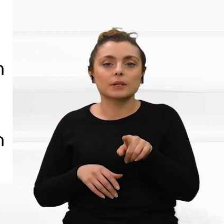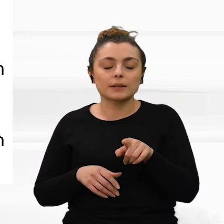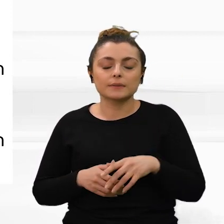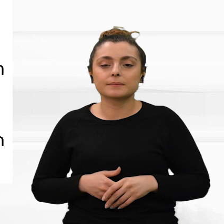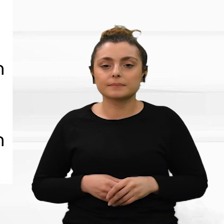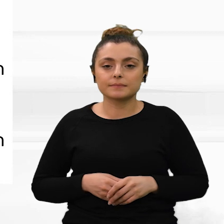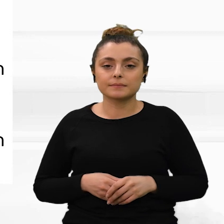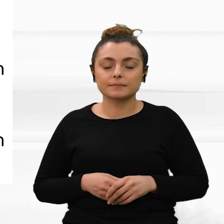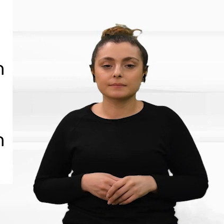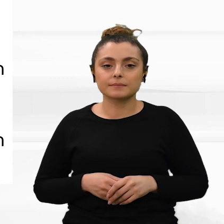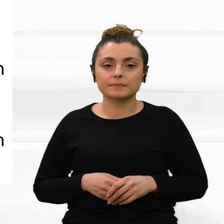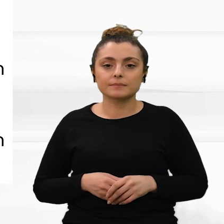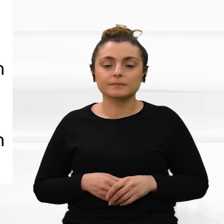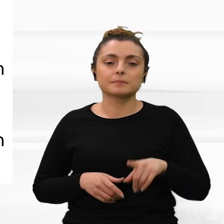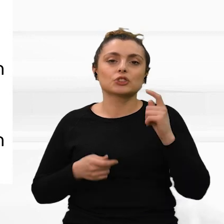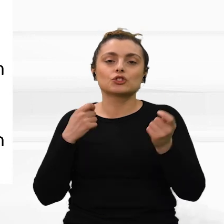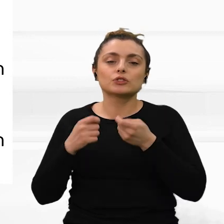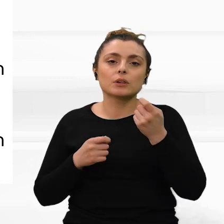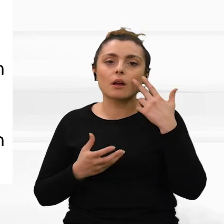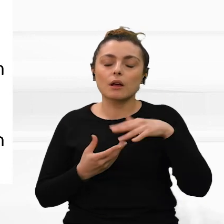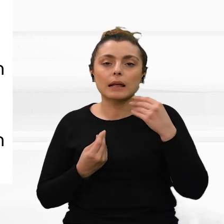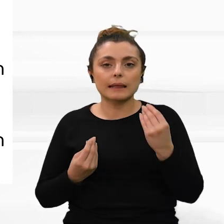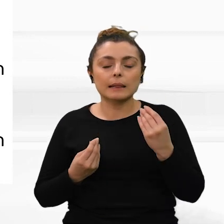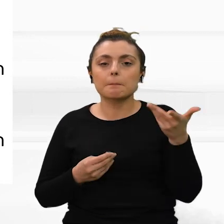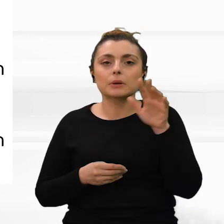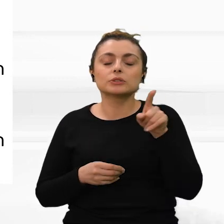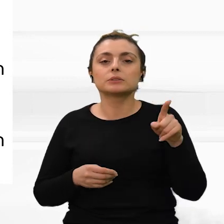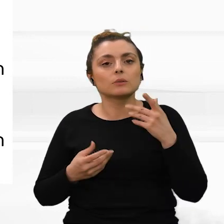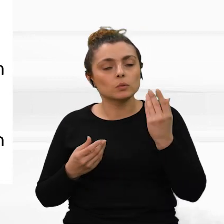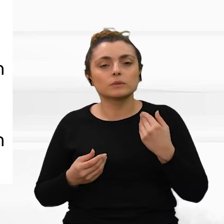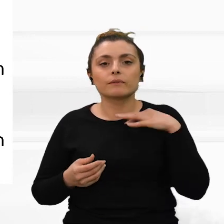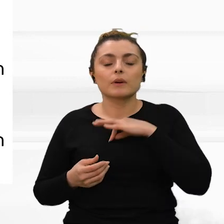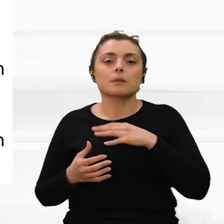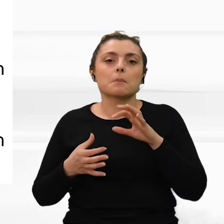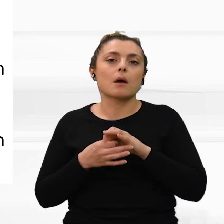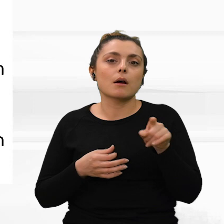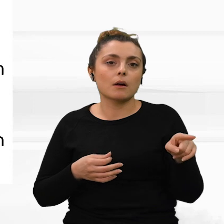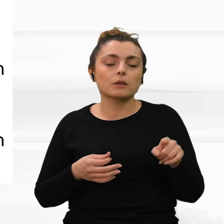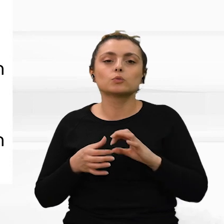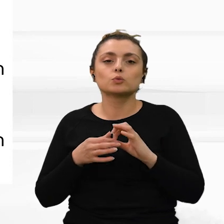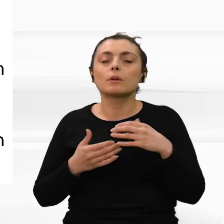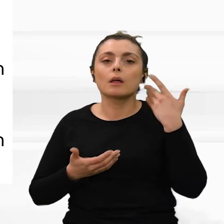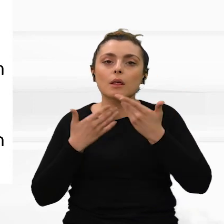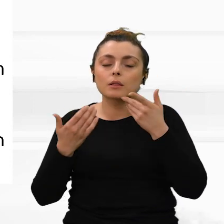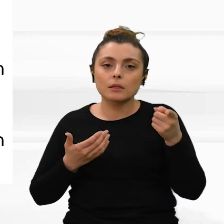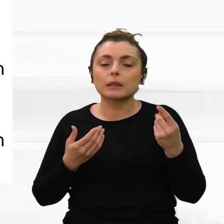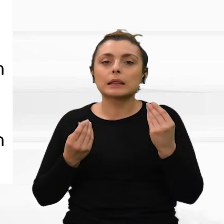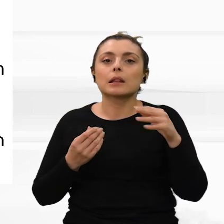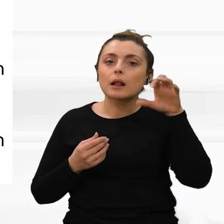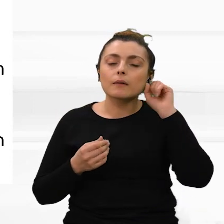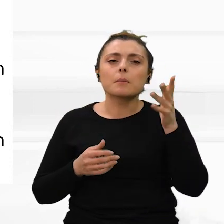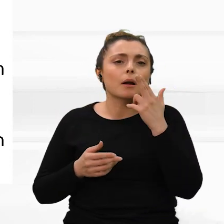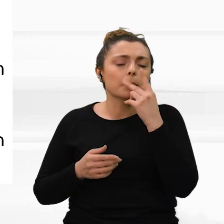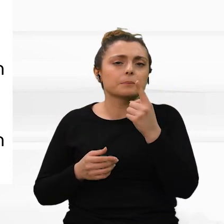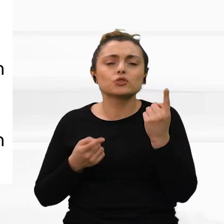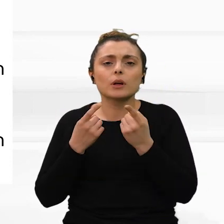olamaz ve bir eylemin ahlaken iyiliği başkalarına sağladığı yararı bağlıdır parçada vurgulanan iyi